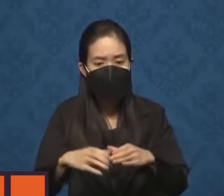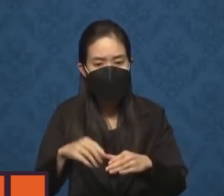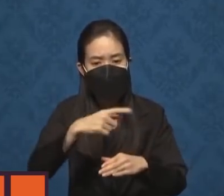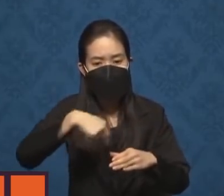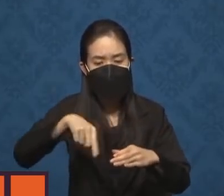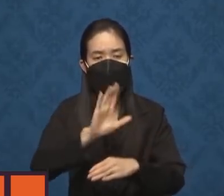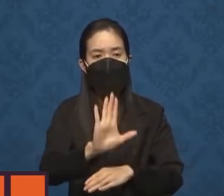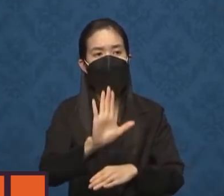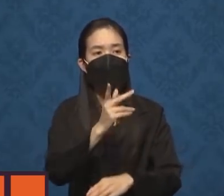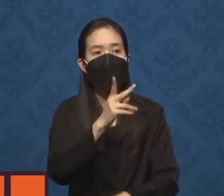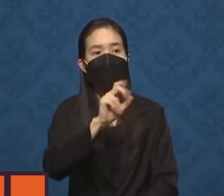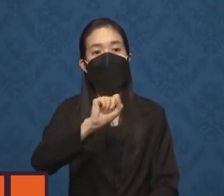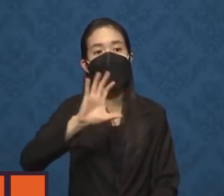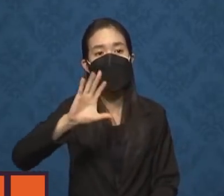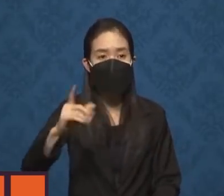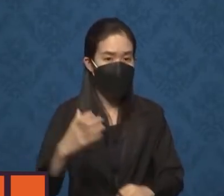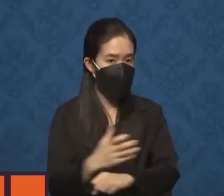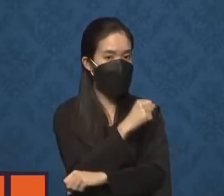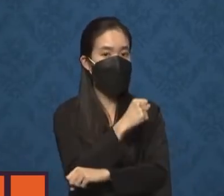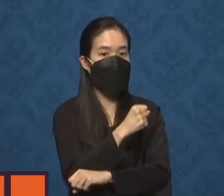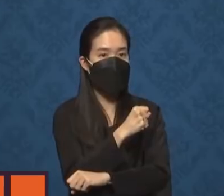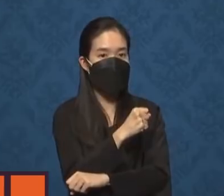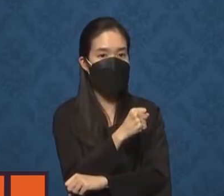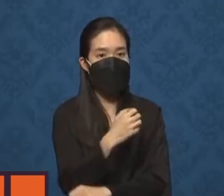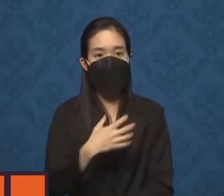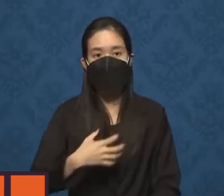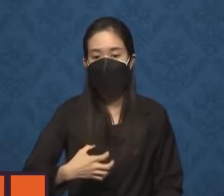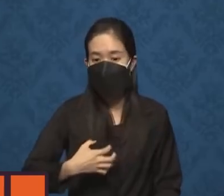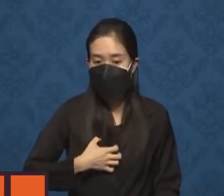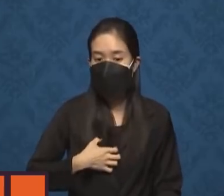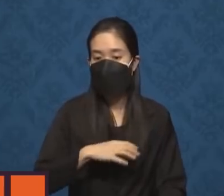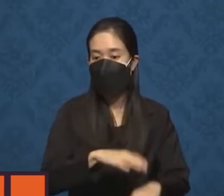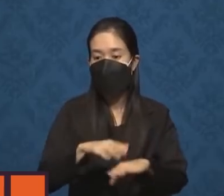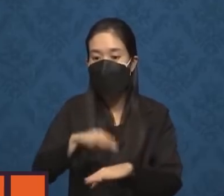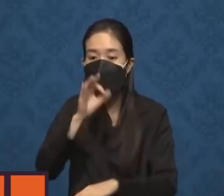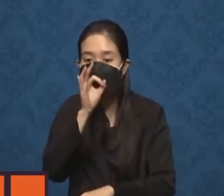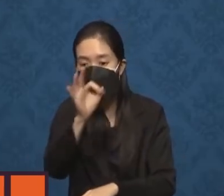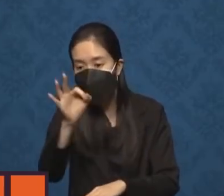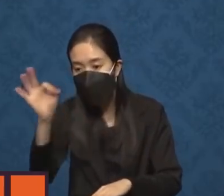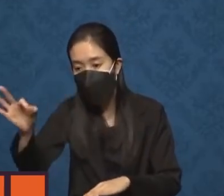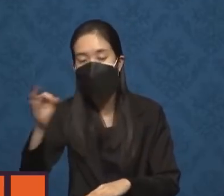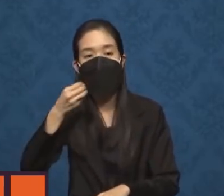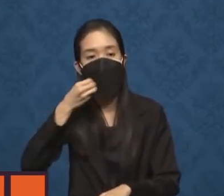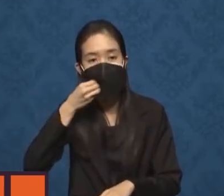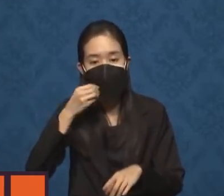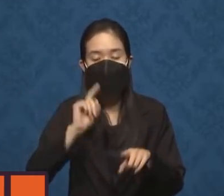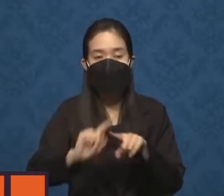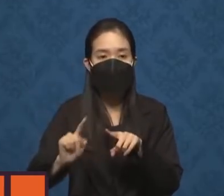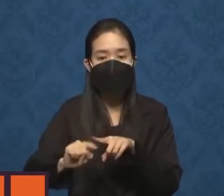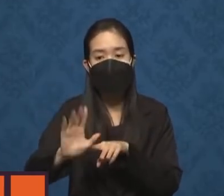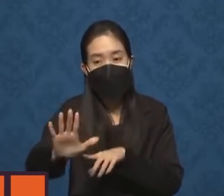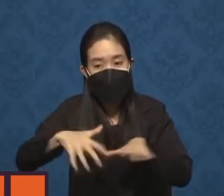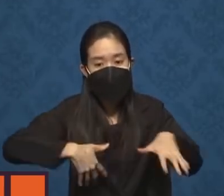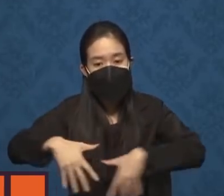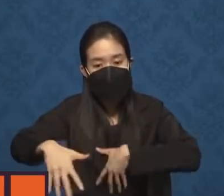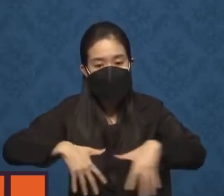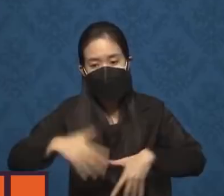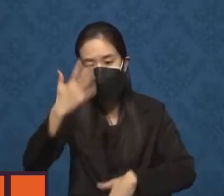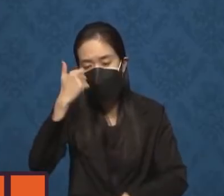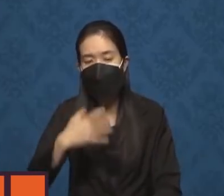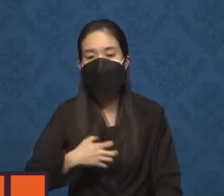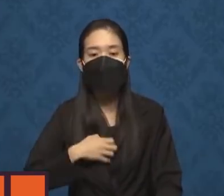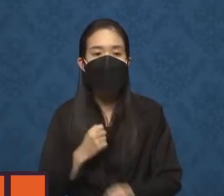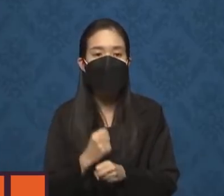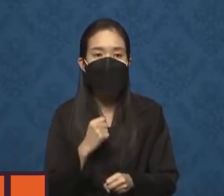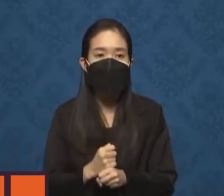ช-ชโดยให้อำนาจไปเร่งรัดแล้วไปไล่รื้อไปไร่ฟ้องแล้วล่ะยุทธที่ดินในเขตเศรษฐกิจพิเศษทั่ว